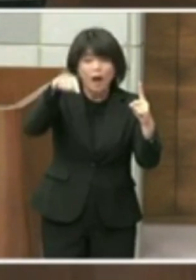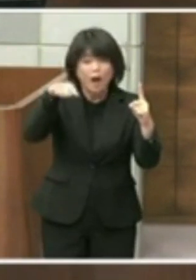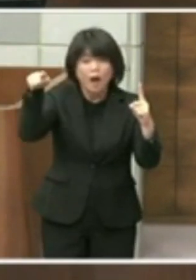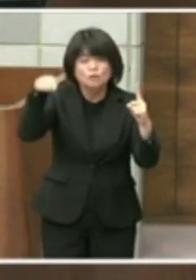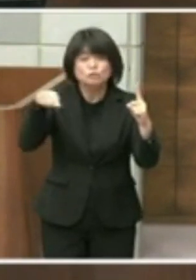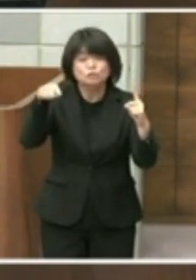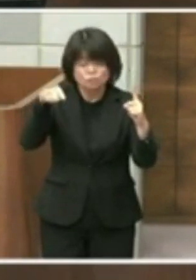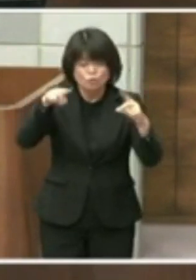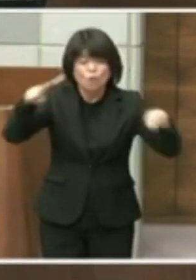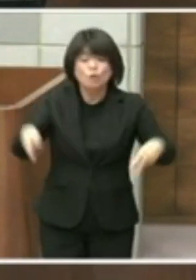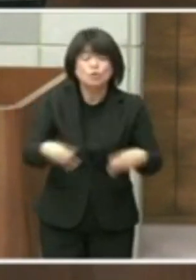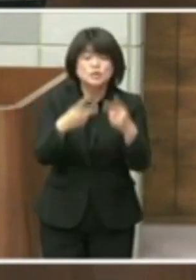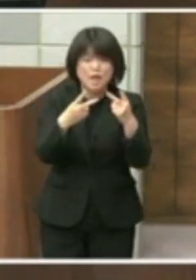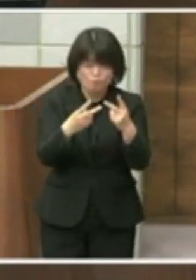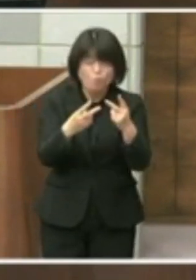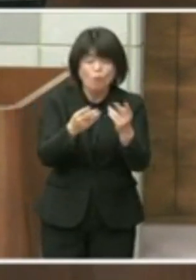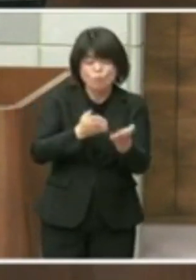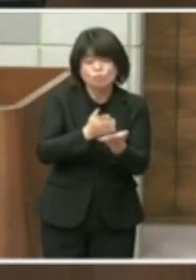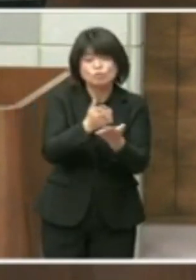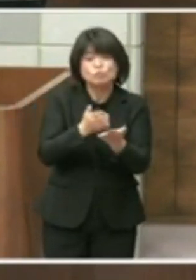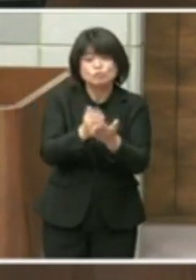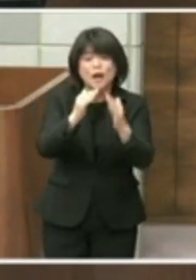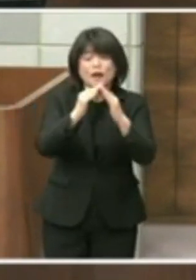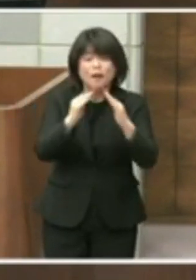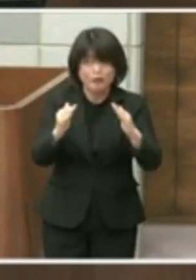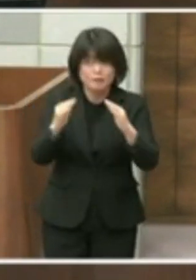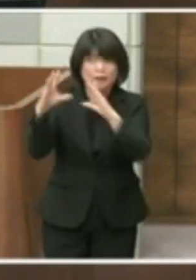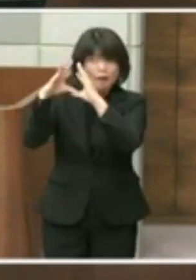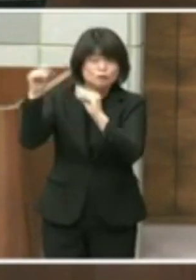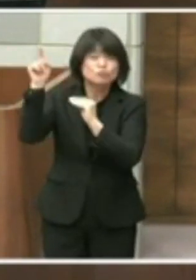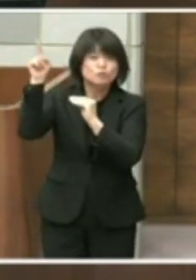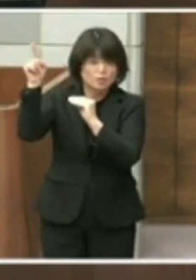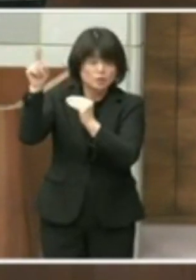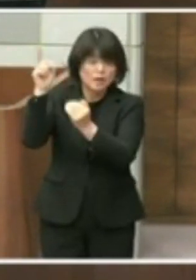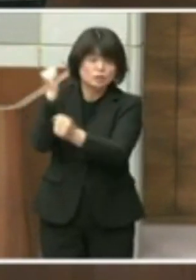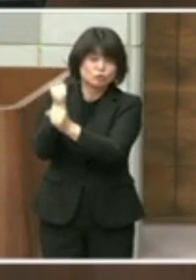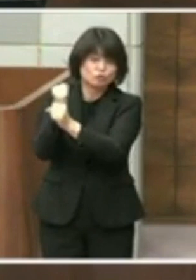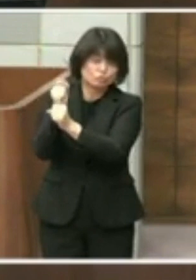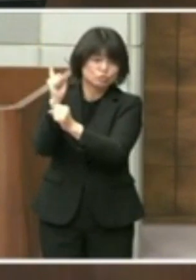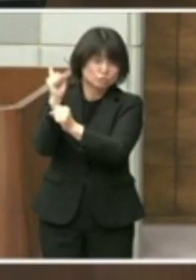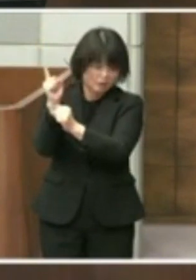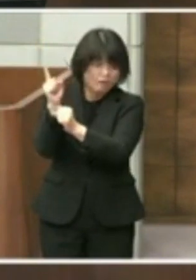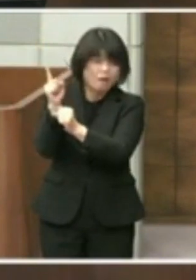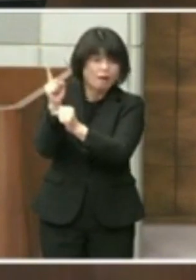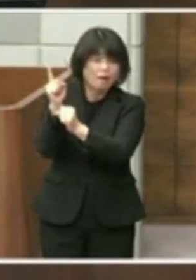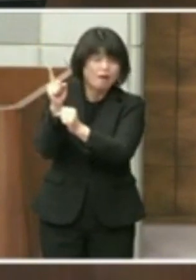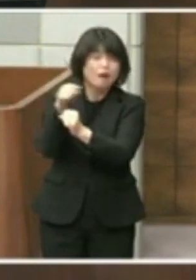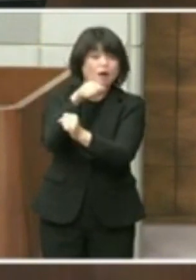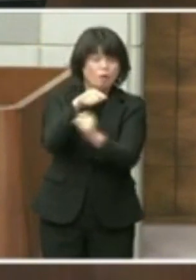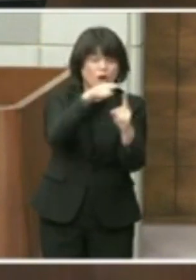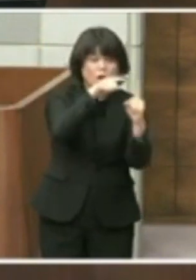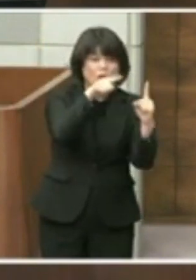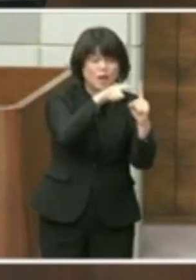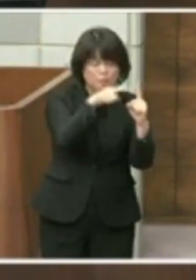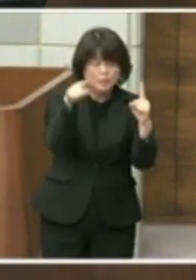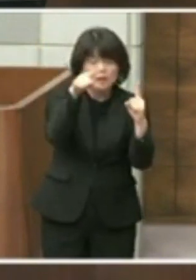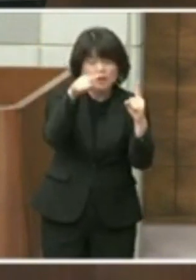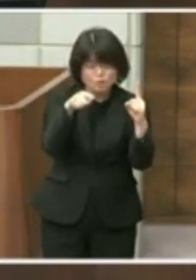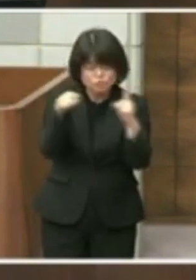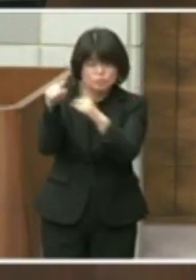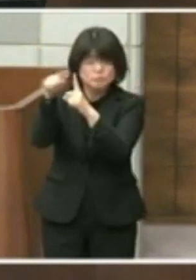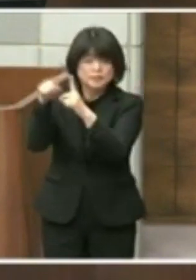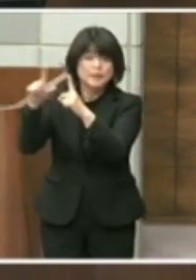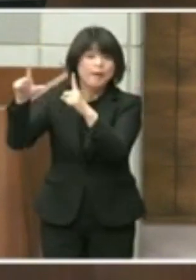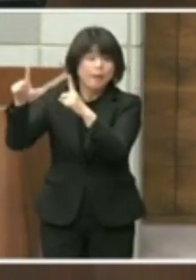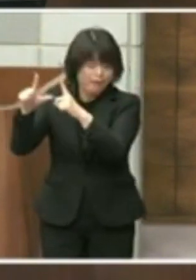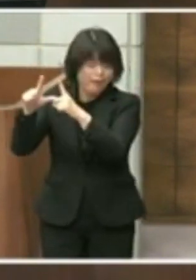専門家会議監修のもと、国により作成公表された PFOS、PFOA に関する